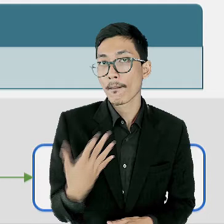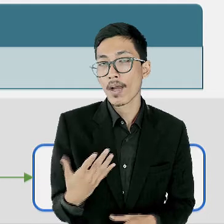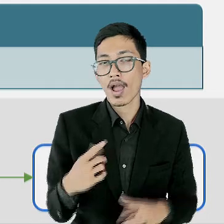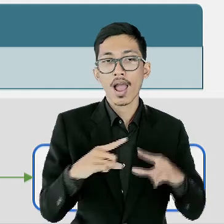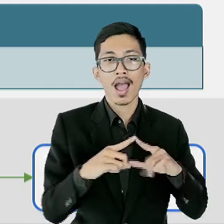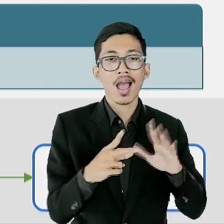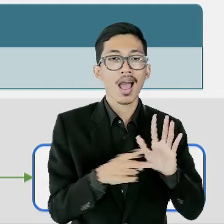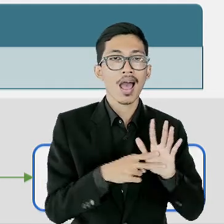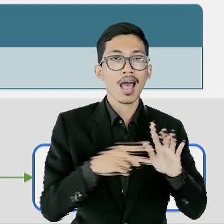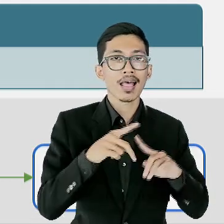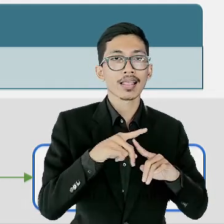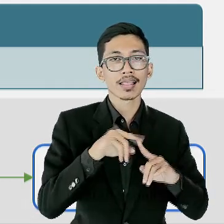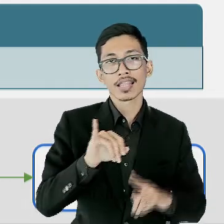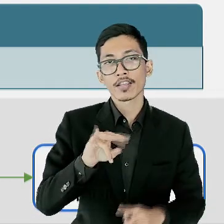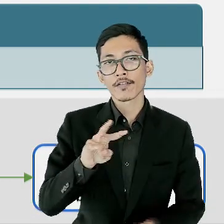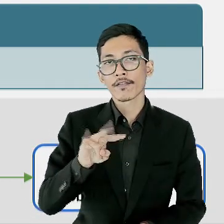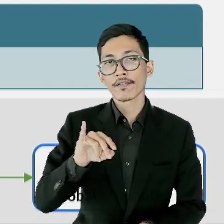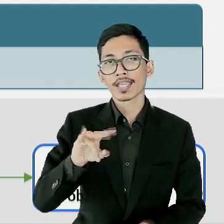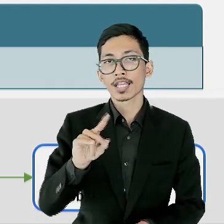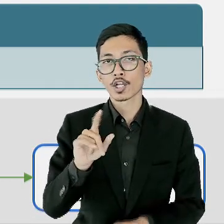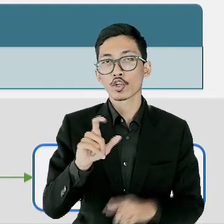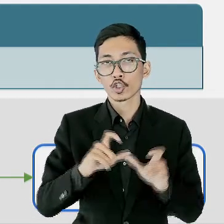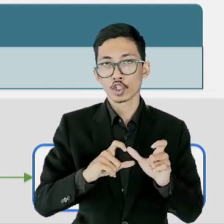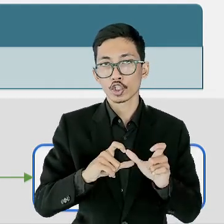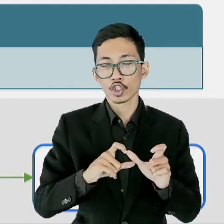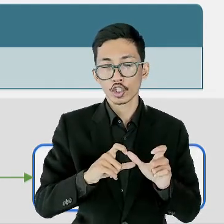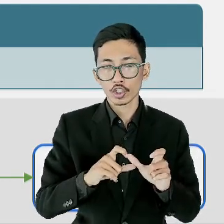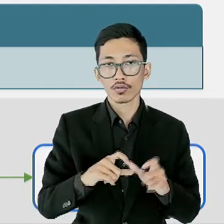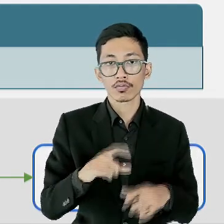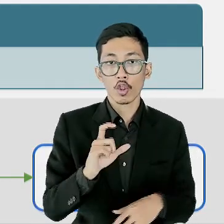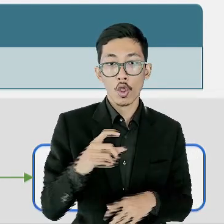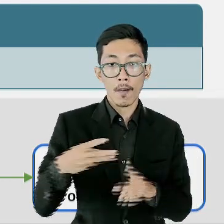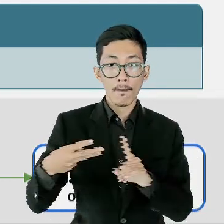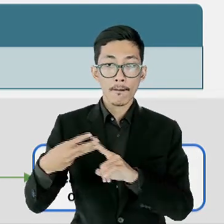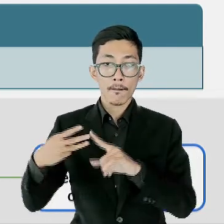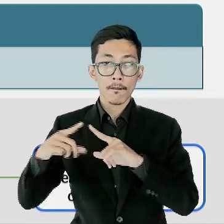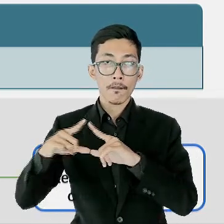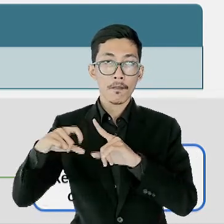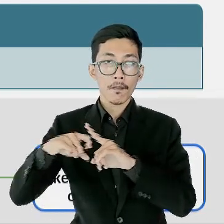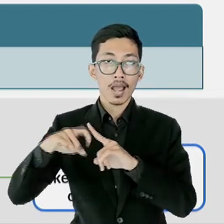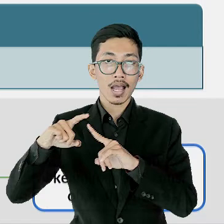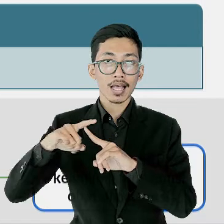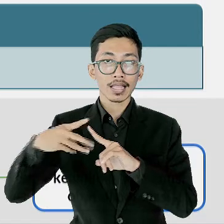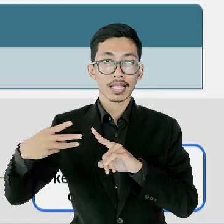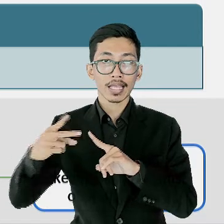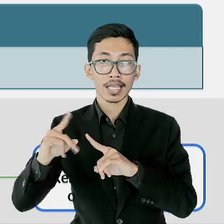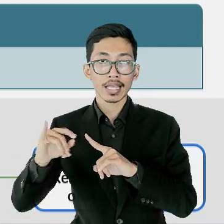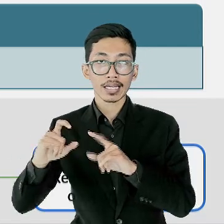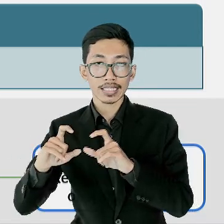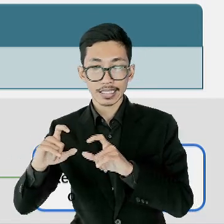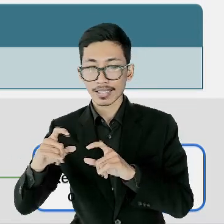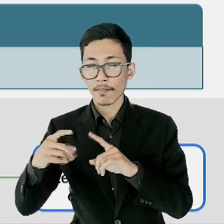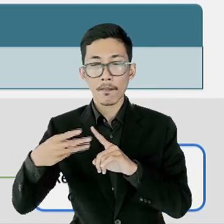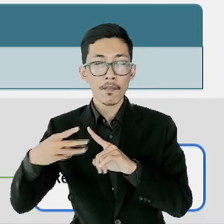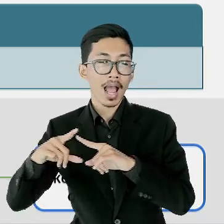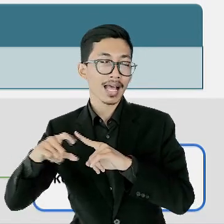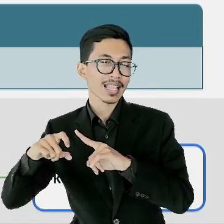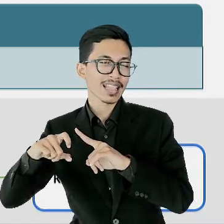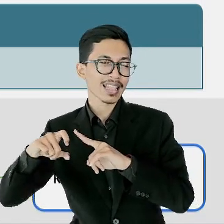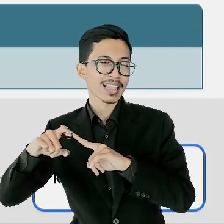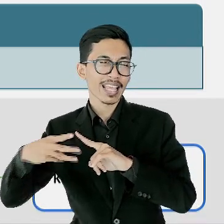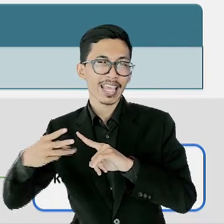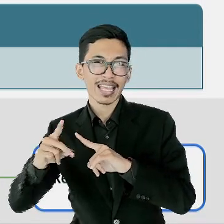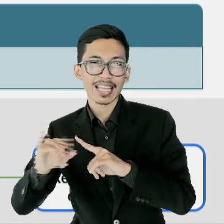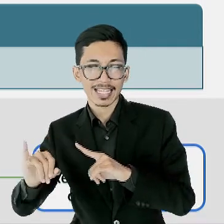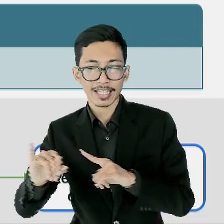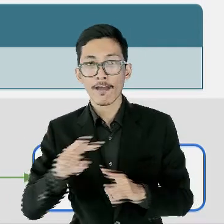antivirus. Apabila terjadi infeksi bakteri di saat yang bersamaan, maka akan diberikan antibiotika.